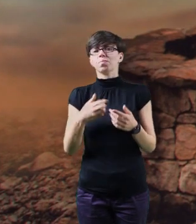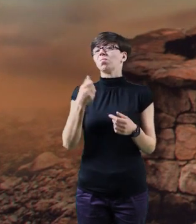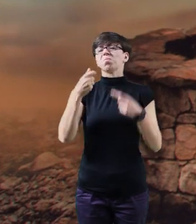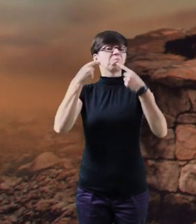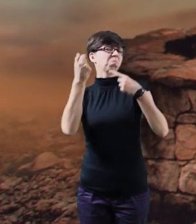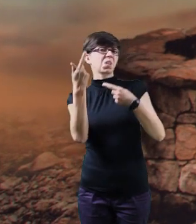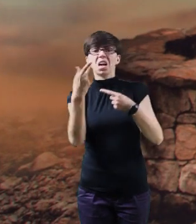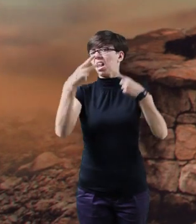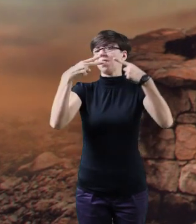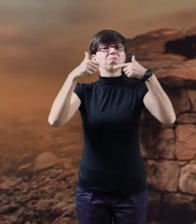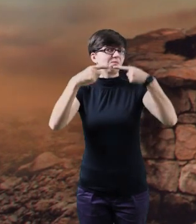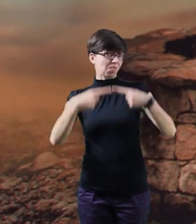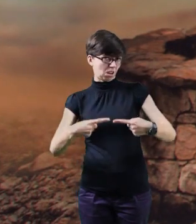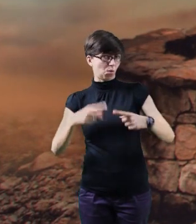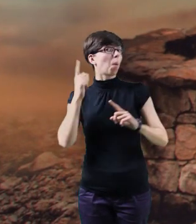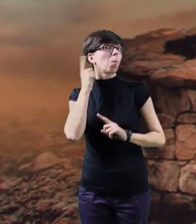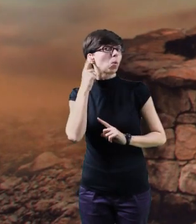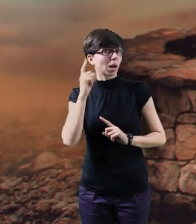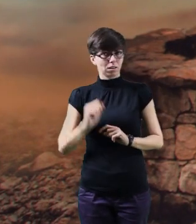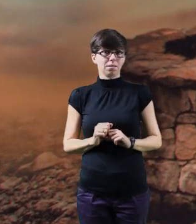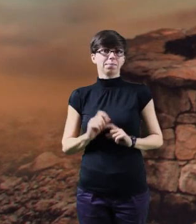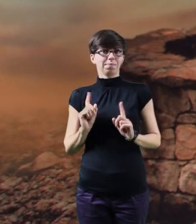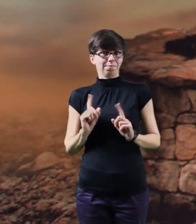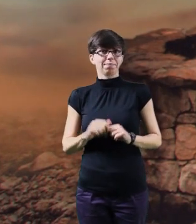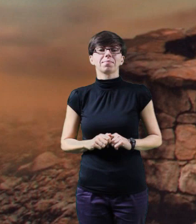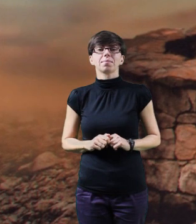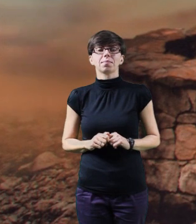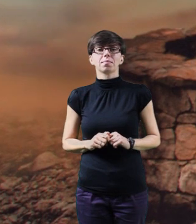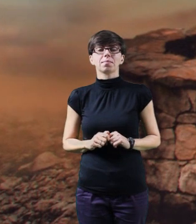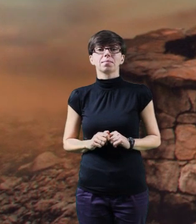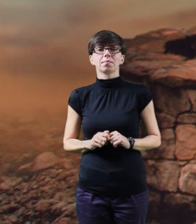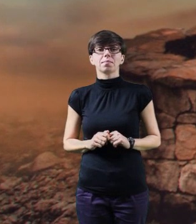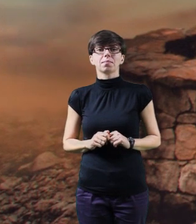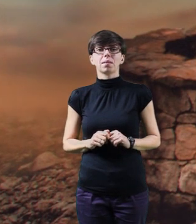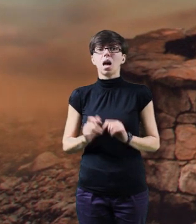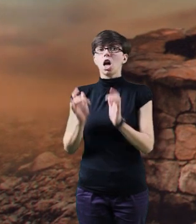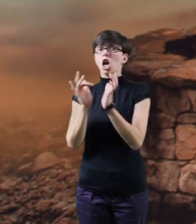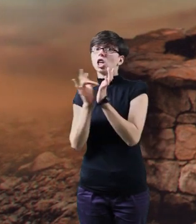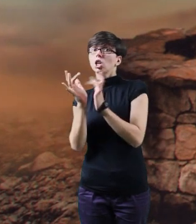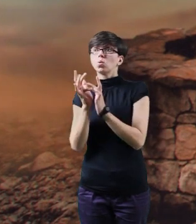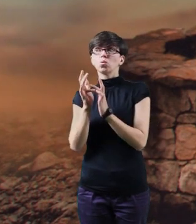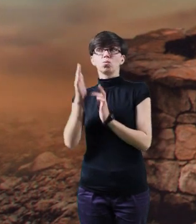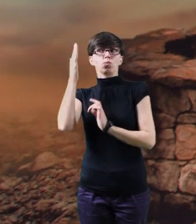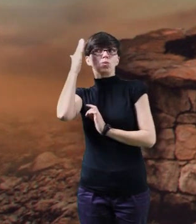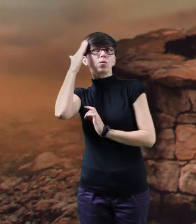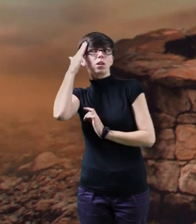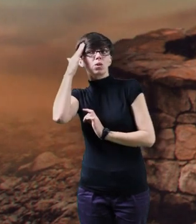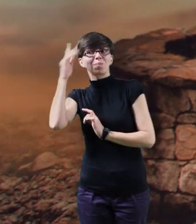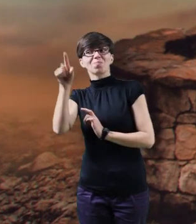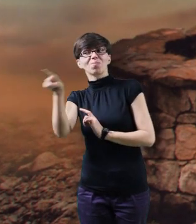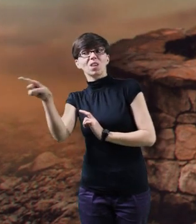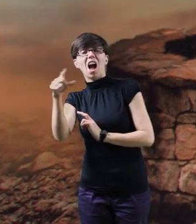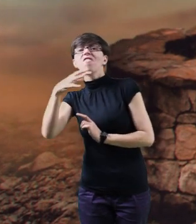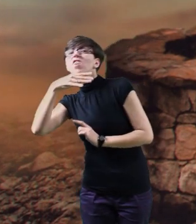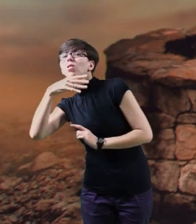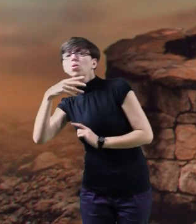pierwszych sze wersów Posłuchajcie A kiedy pan dowiedział się że